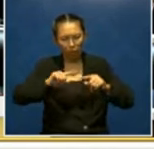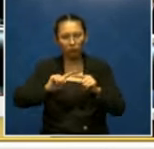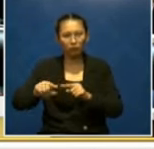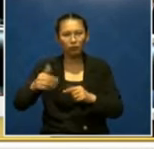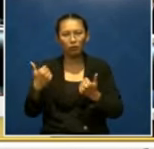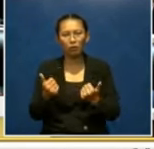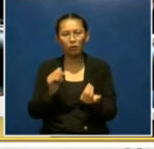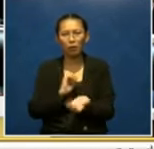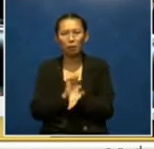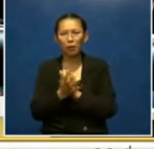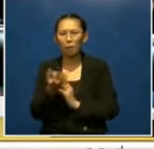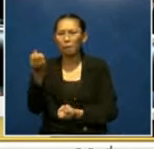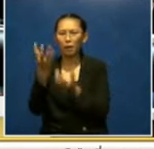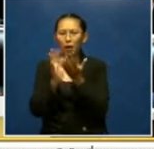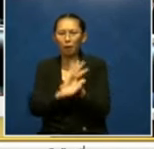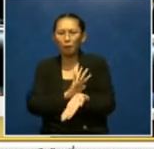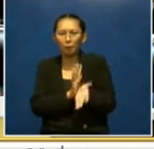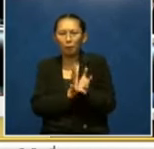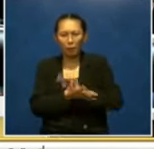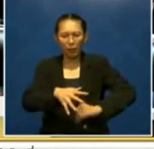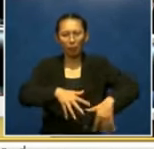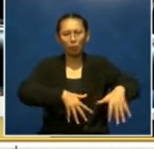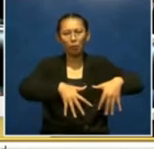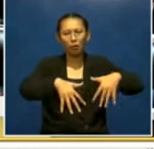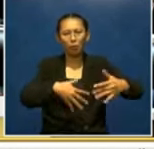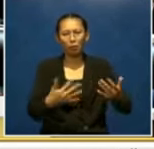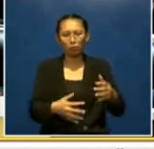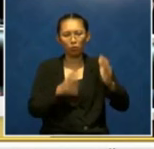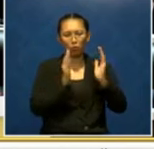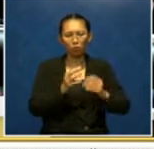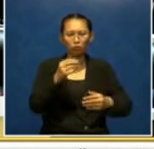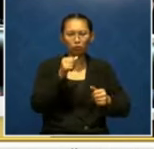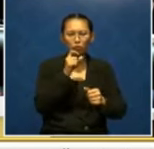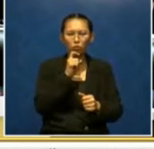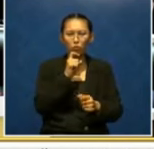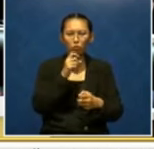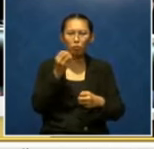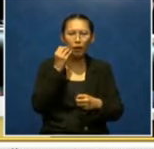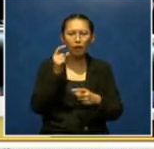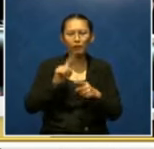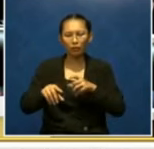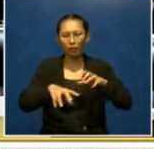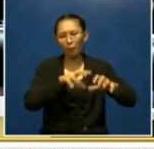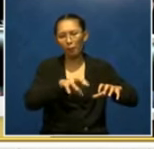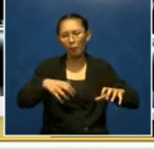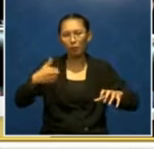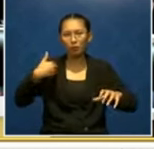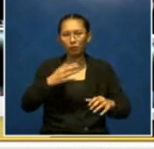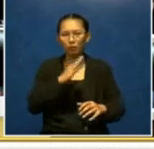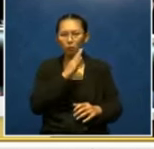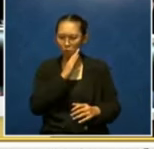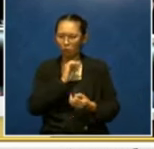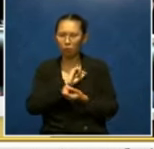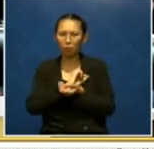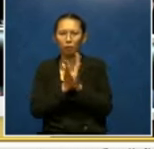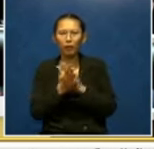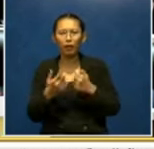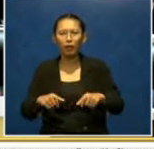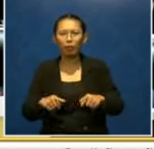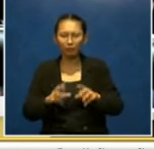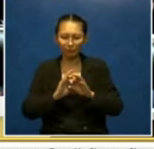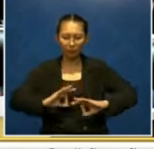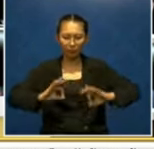จากความเป็นป่ากลายเป็นชุมชนเมืองที่ประชาชนได้เข้ามาอยู่อาศัยดังนั้นหากบริบทรอบข้างมันได้เปลี่ยนแปลงไปก็